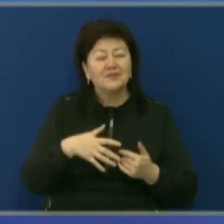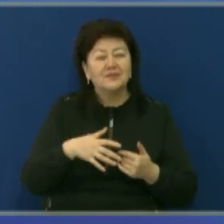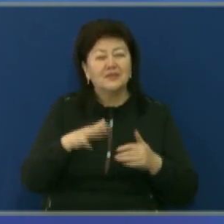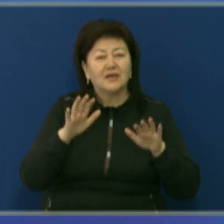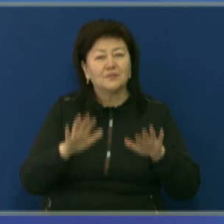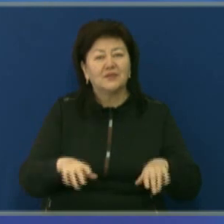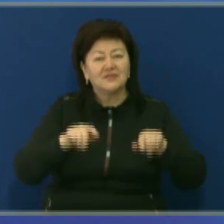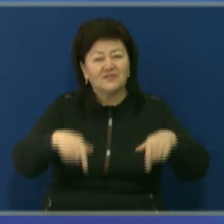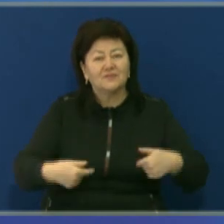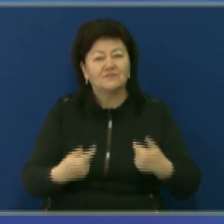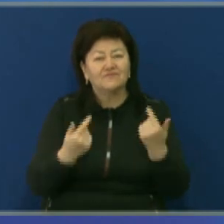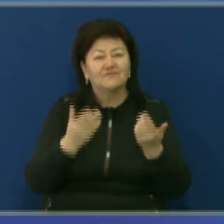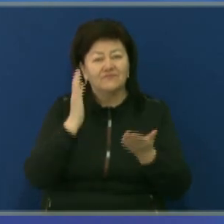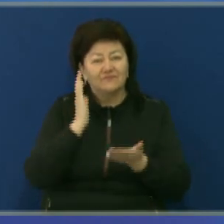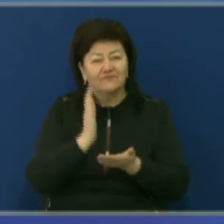орталығын салу жоспарлануда.